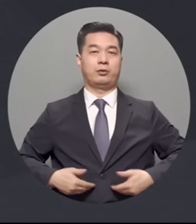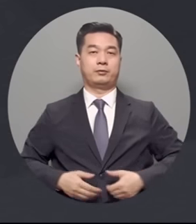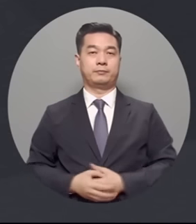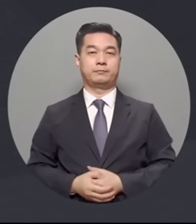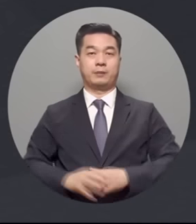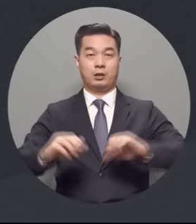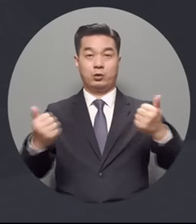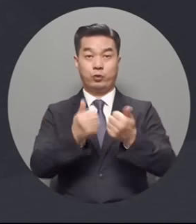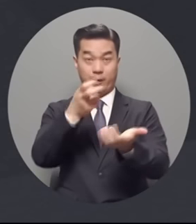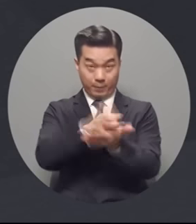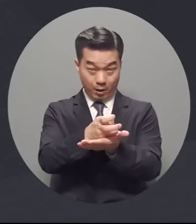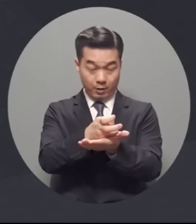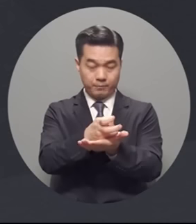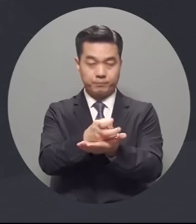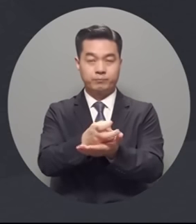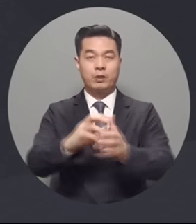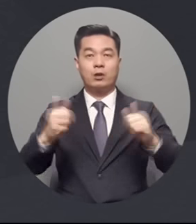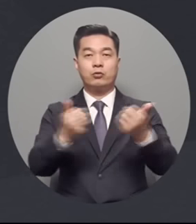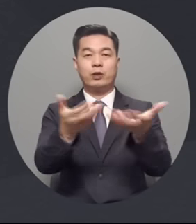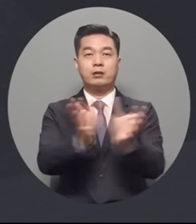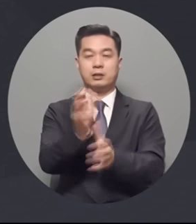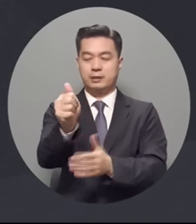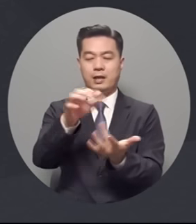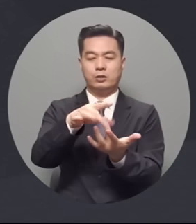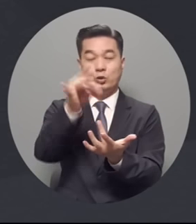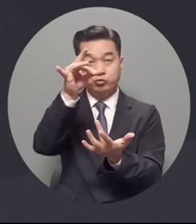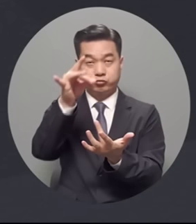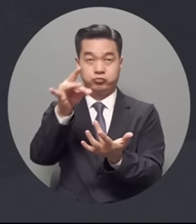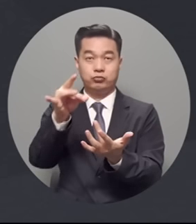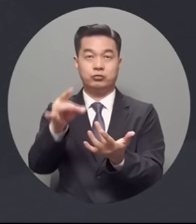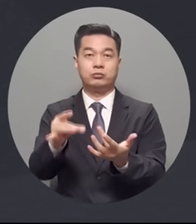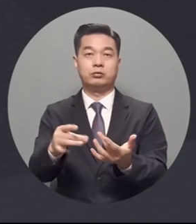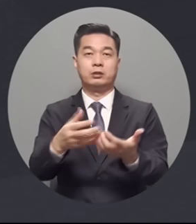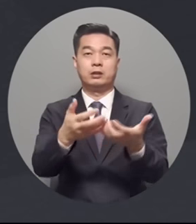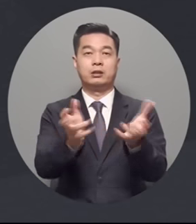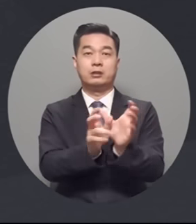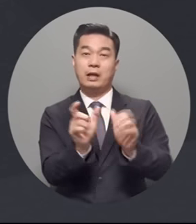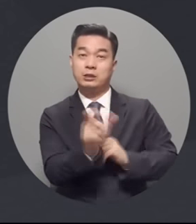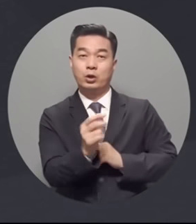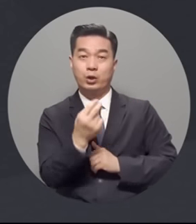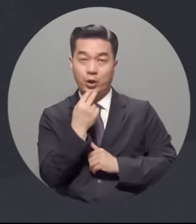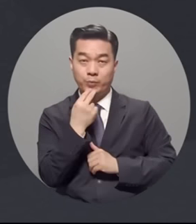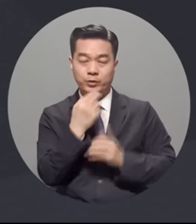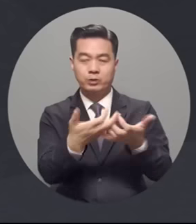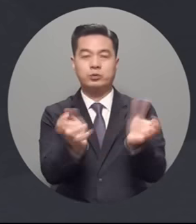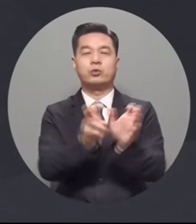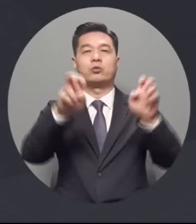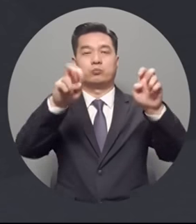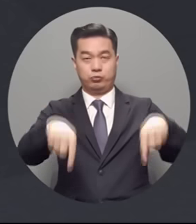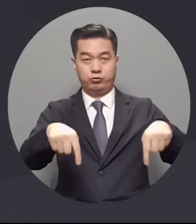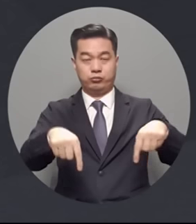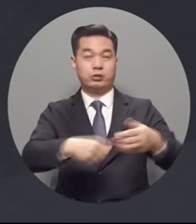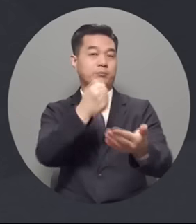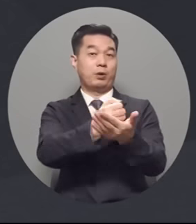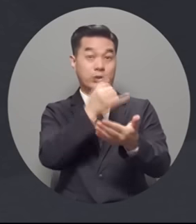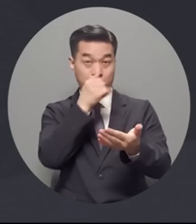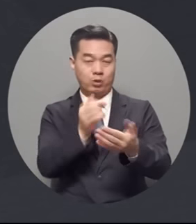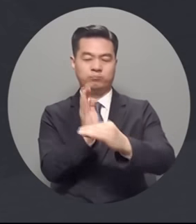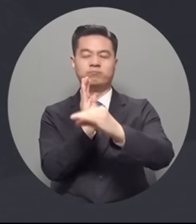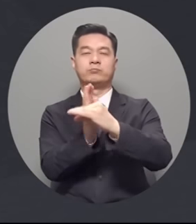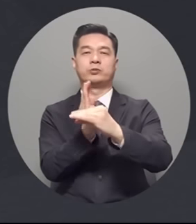국회법은 국회의장 선출과 함께 당적이 없는 무소속 의원이 되도록 하고 있습니다.